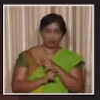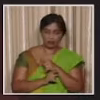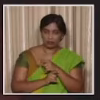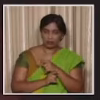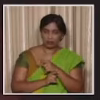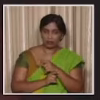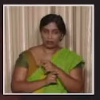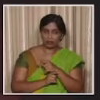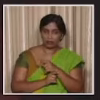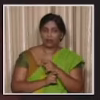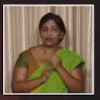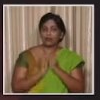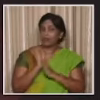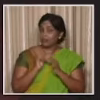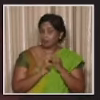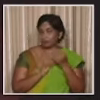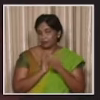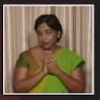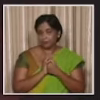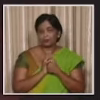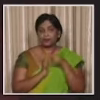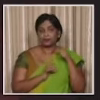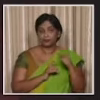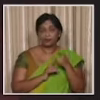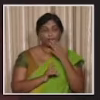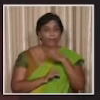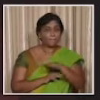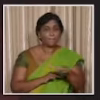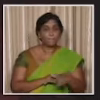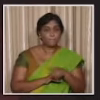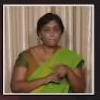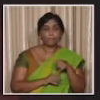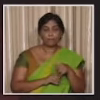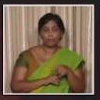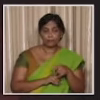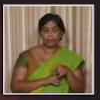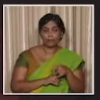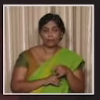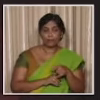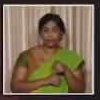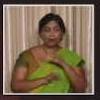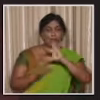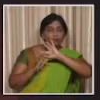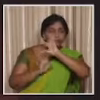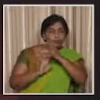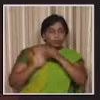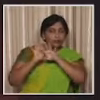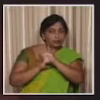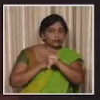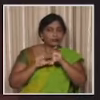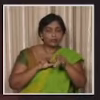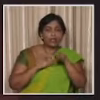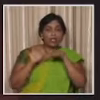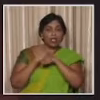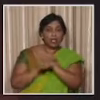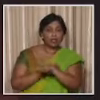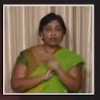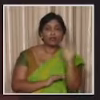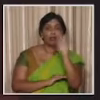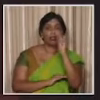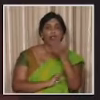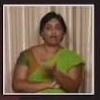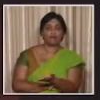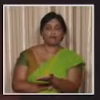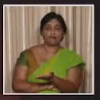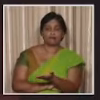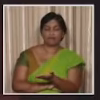ගරු ඇමතිතුමනි දැන් ඒ පන්ති කාමර ඇතුලේ බෙන හැදිලා ඒ බෙනයක් ඇතුලේ ණයකුත්